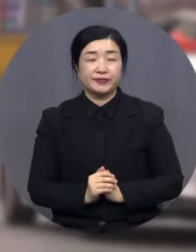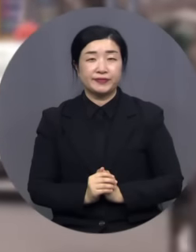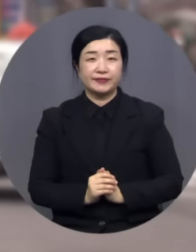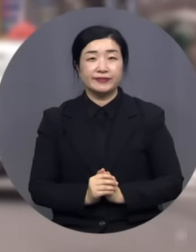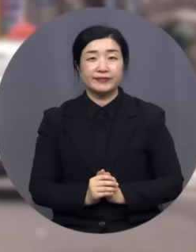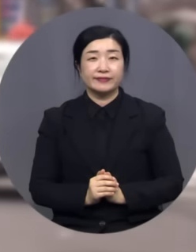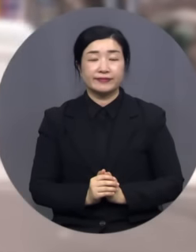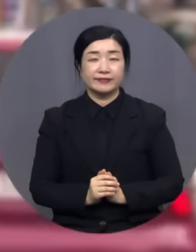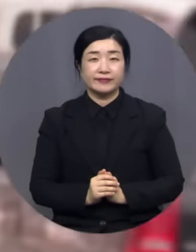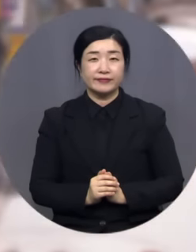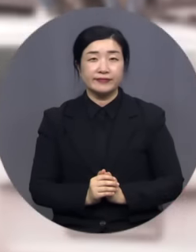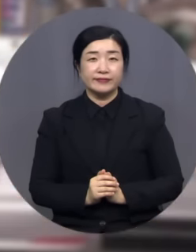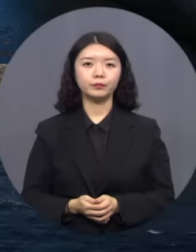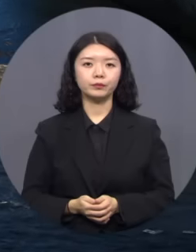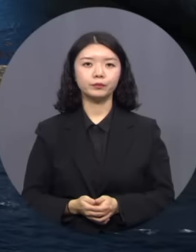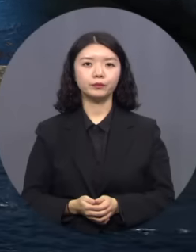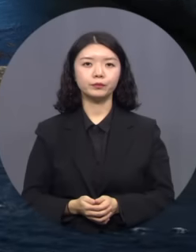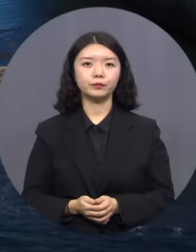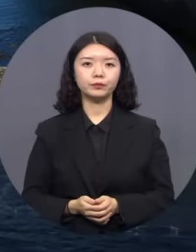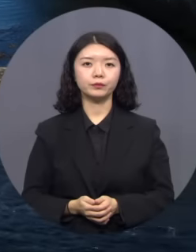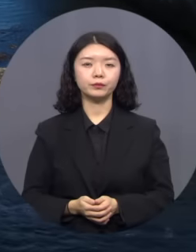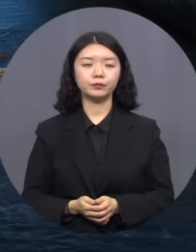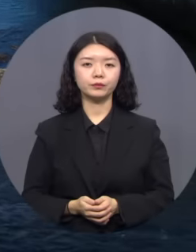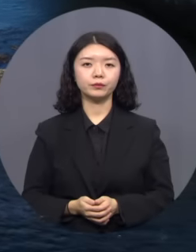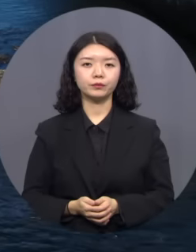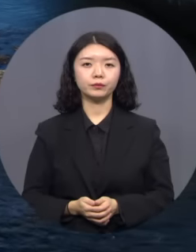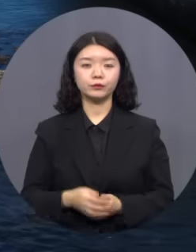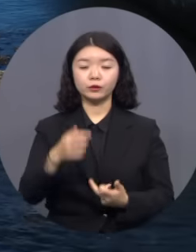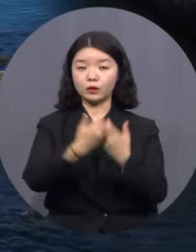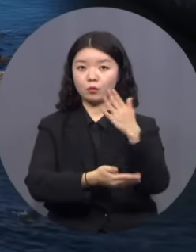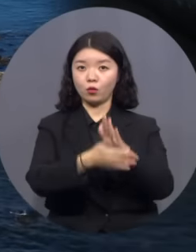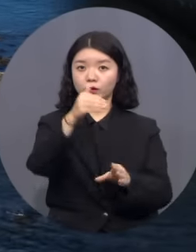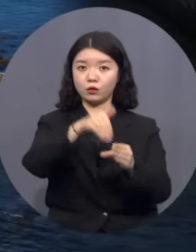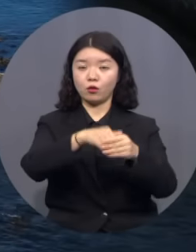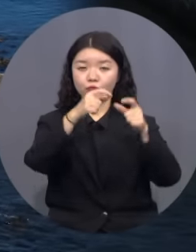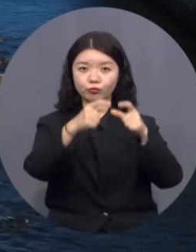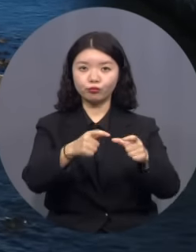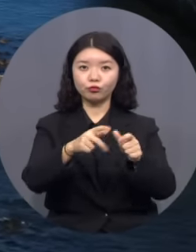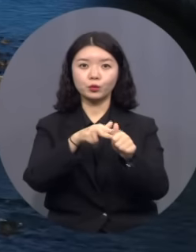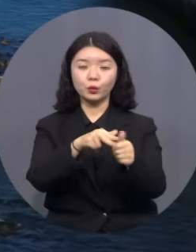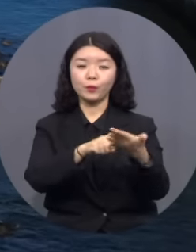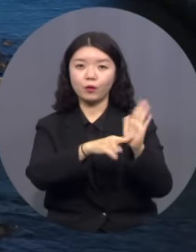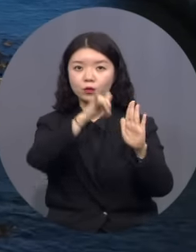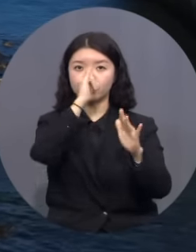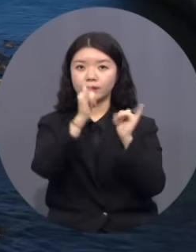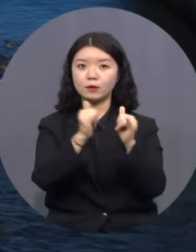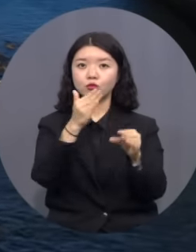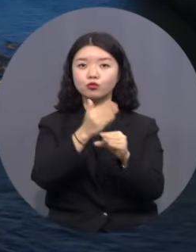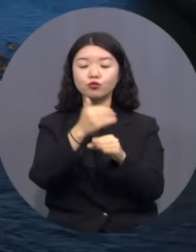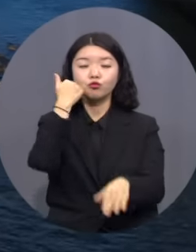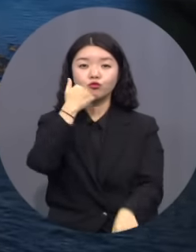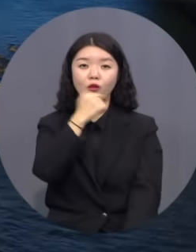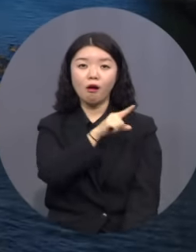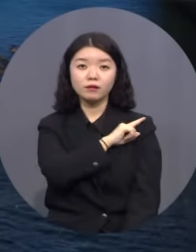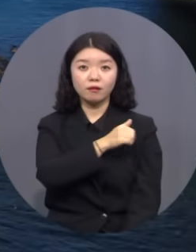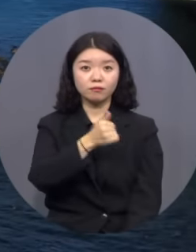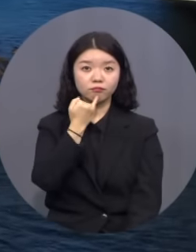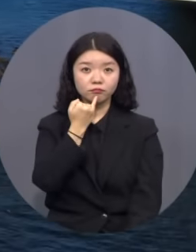뉴스 이소현 있니다 서귀포시 선거구 후보로 거론되고 있는 인물 중 누가 가장 낫다고